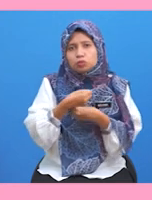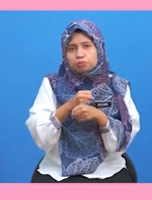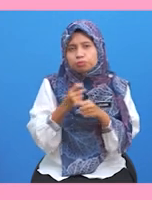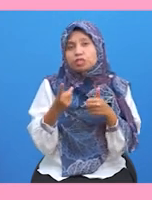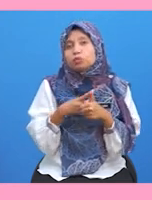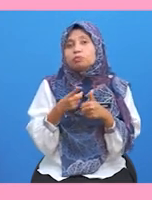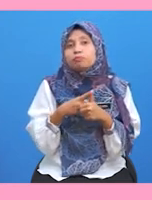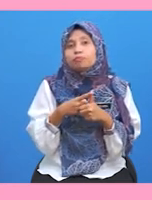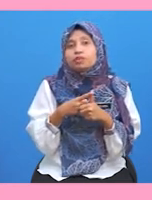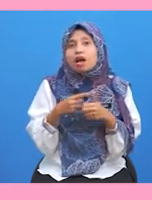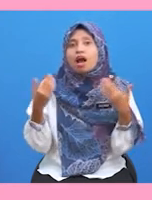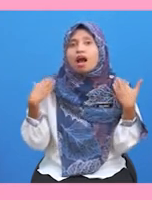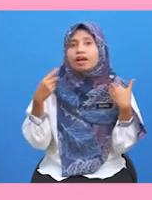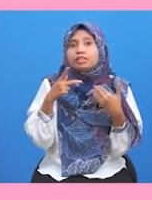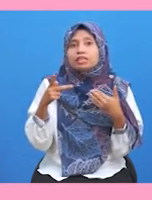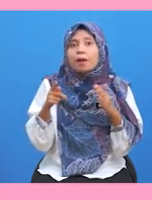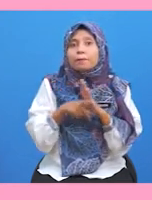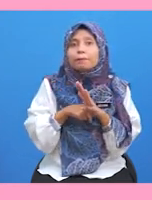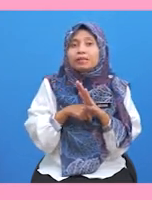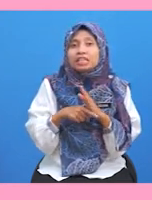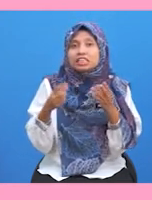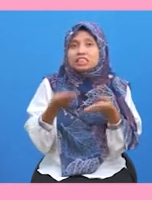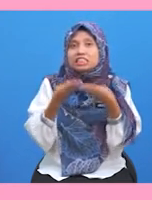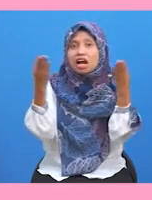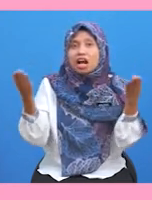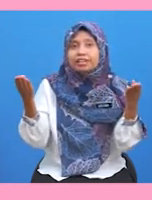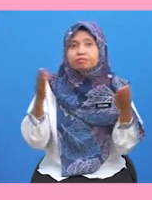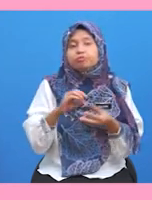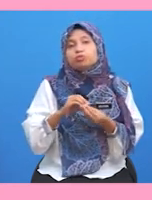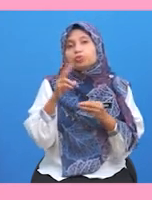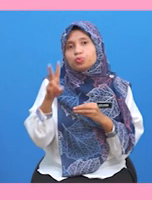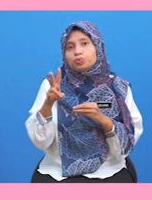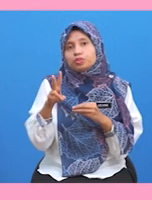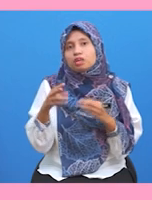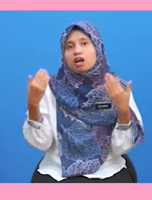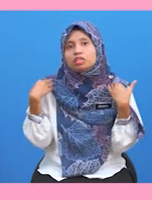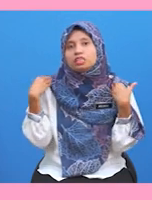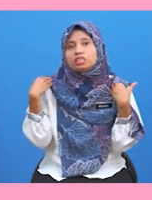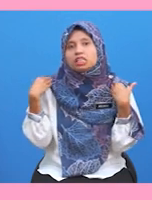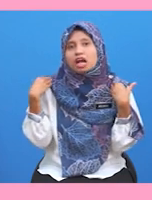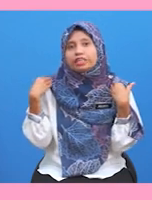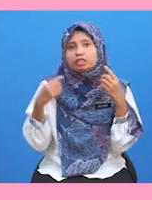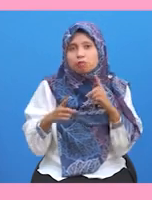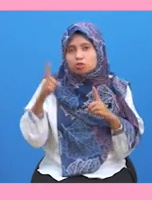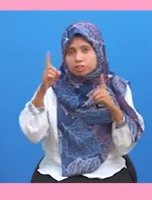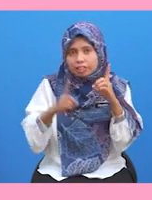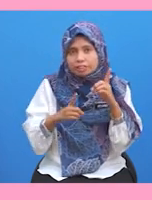Pertama, mengadakan persidangan. Kedua, mengadakan